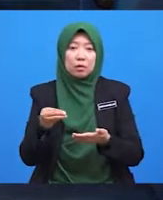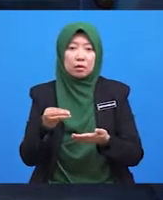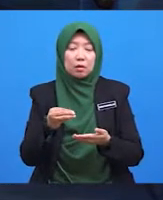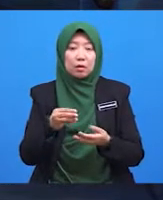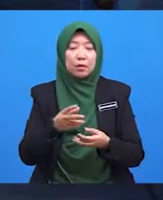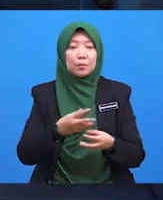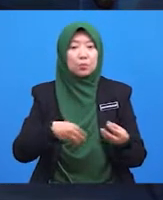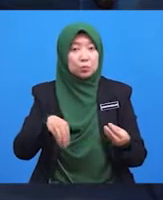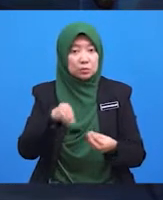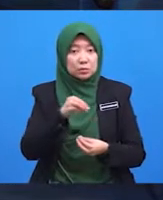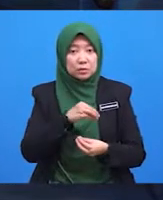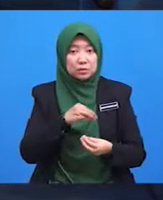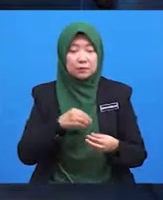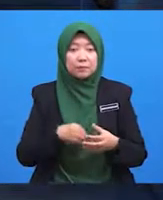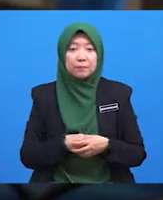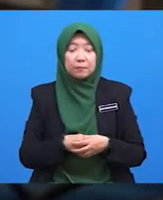bahagian hadapan.